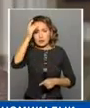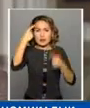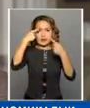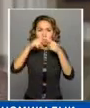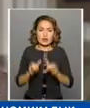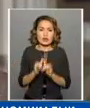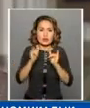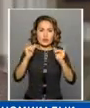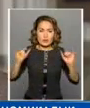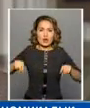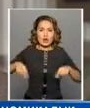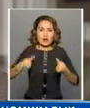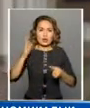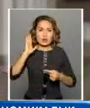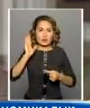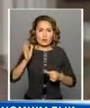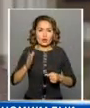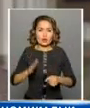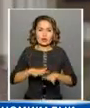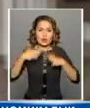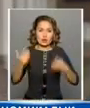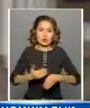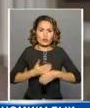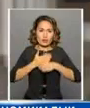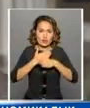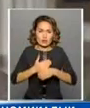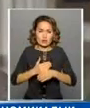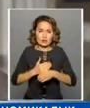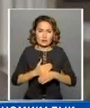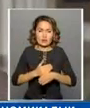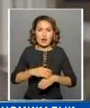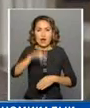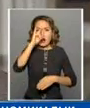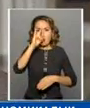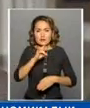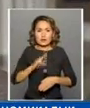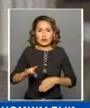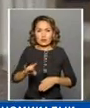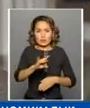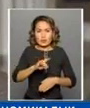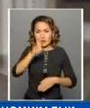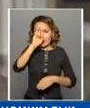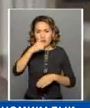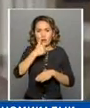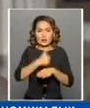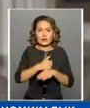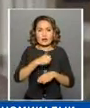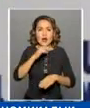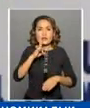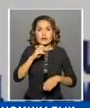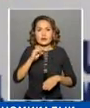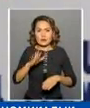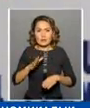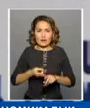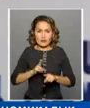сол дамуымызға үлкен үлес қосатын бұл үлкен жаңалық. Назарбаевтың президентіміздің өзінің ерекше